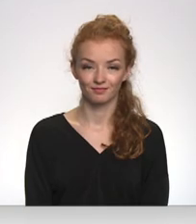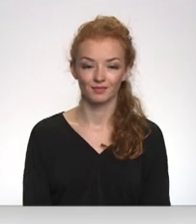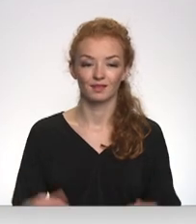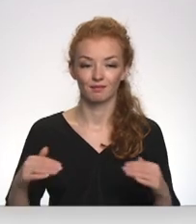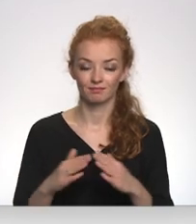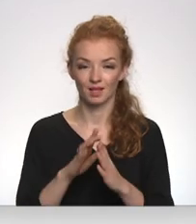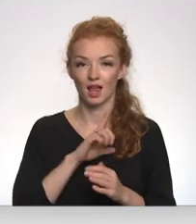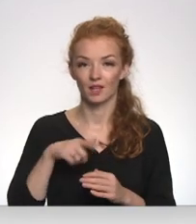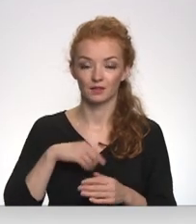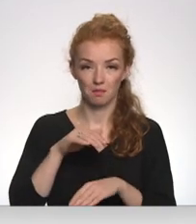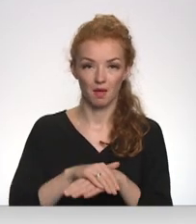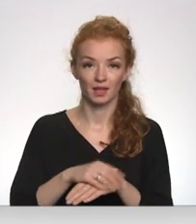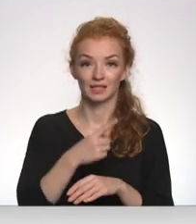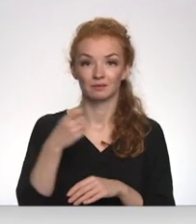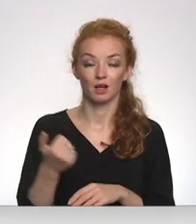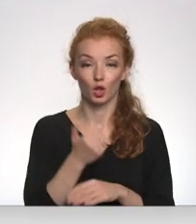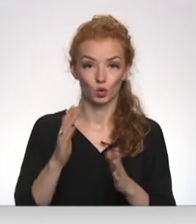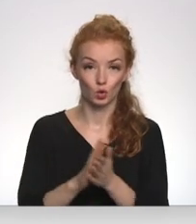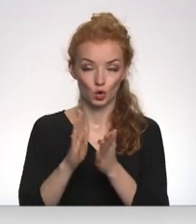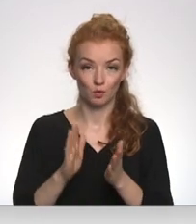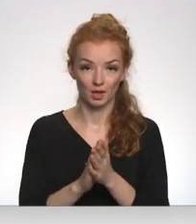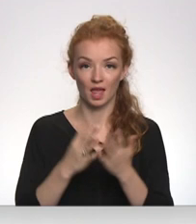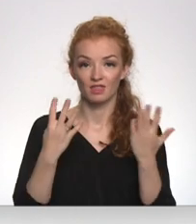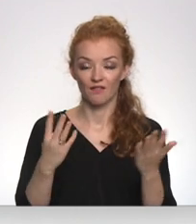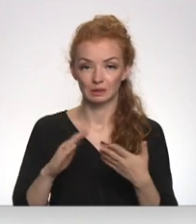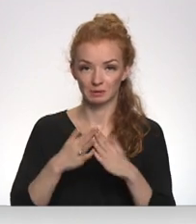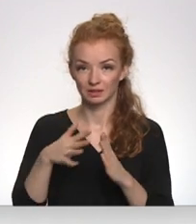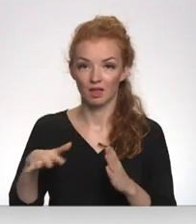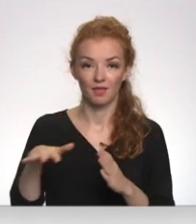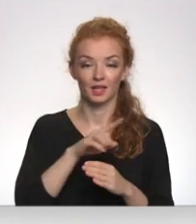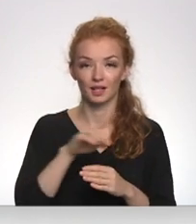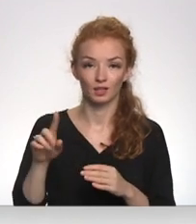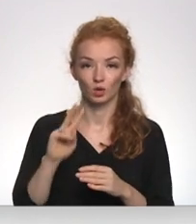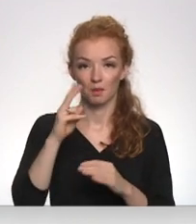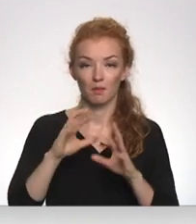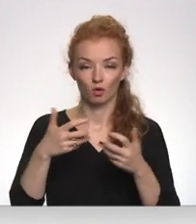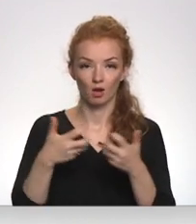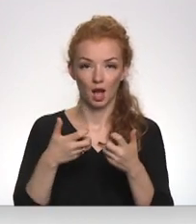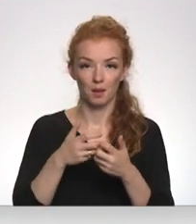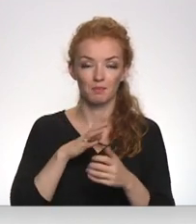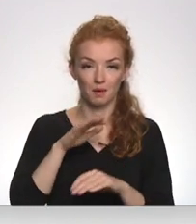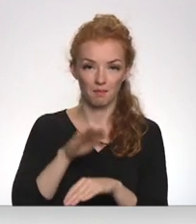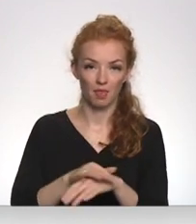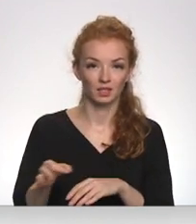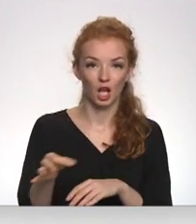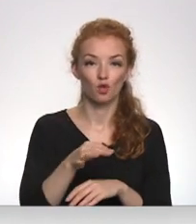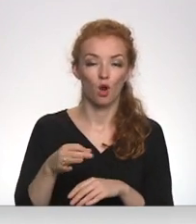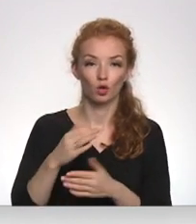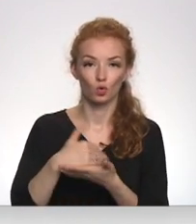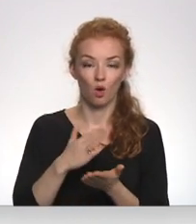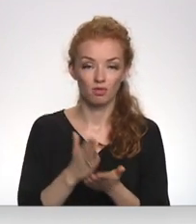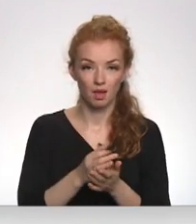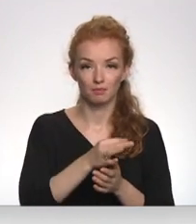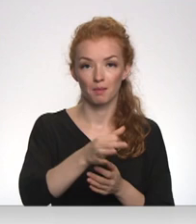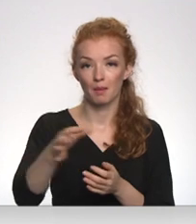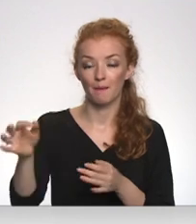Atzīmējot Latvijas Bankas 100. Gads kārtu, 9 pilsētas, kur līdz 2. Pasaules karam atradušās bankas reģionālās nodaļas, apceļo